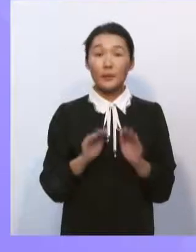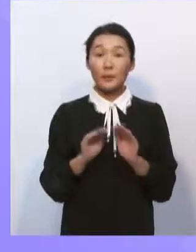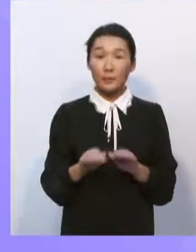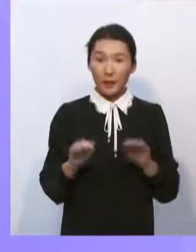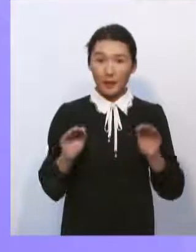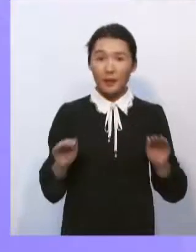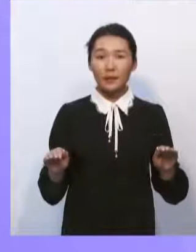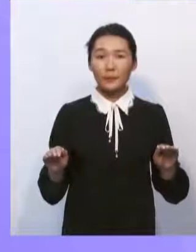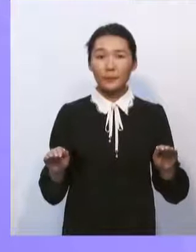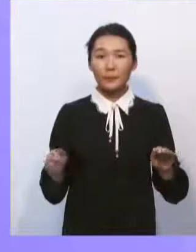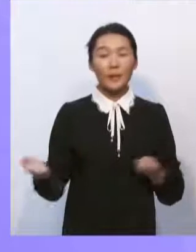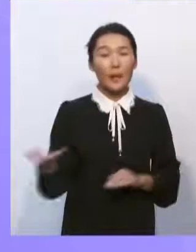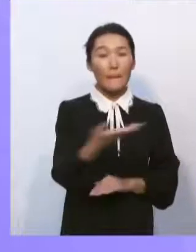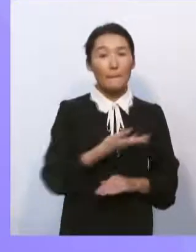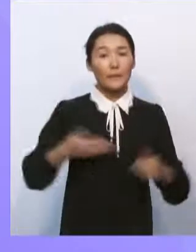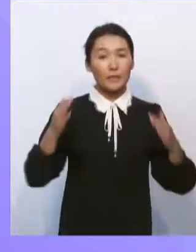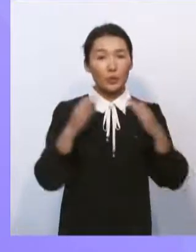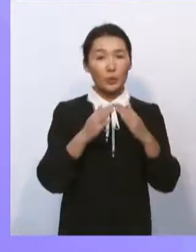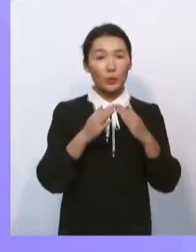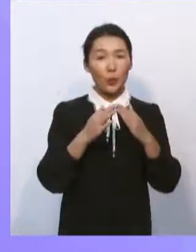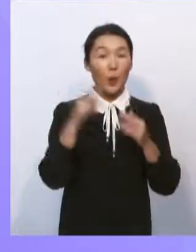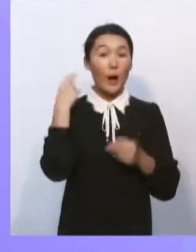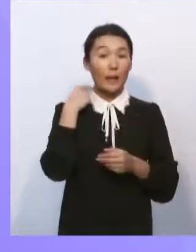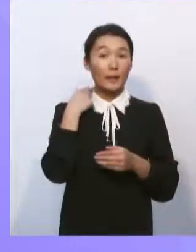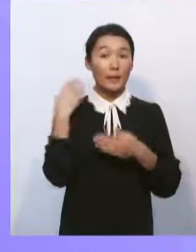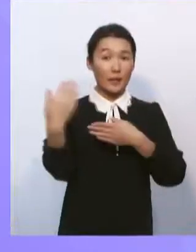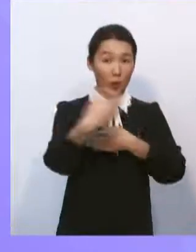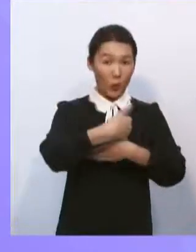Балдар, биздин үйгө Англиядан конок келди.